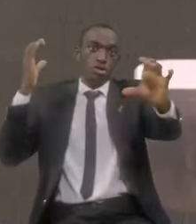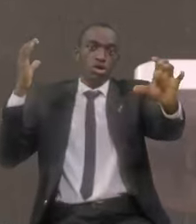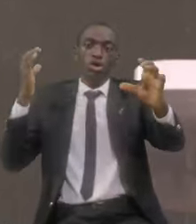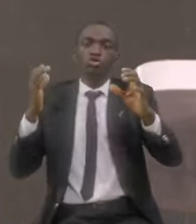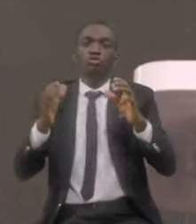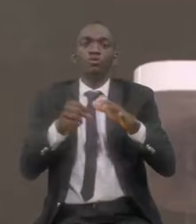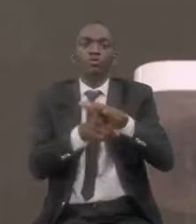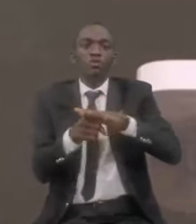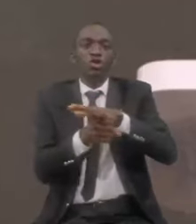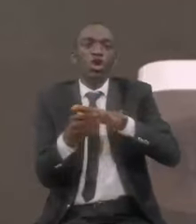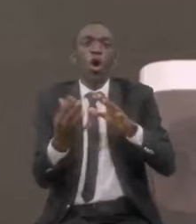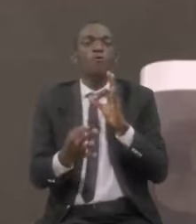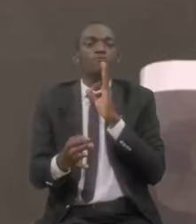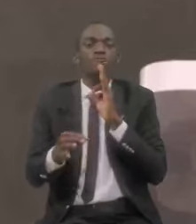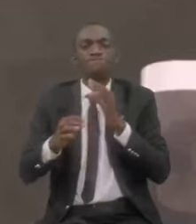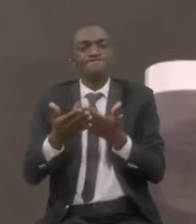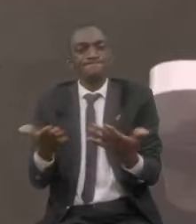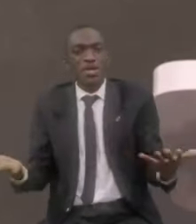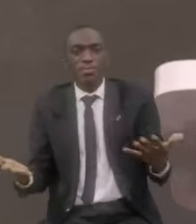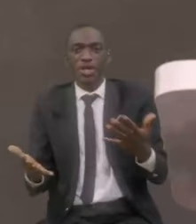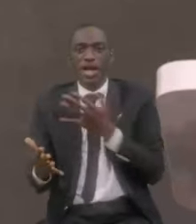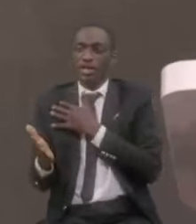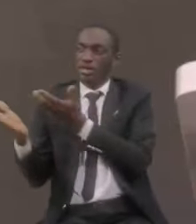Et a amené la radio et a dit,